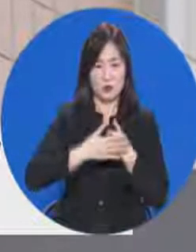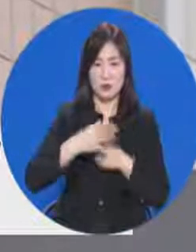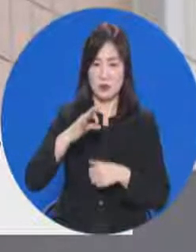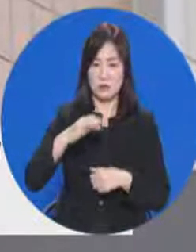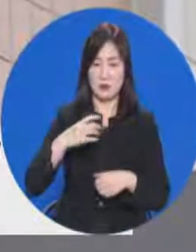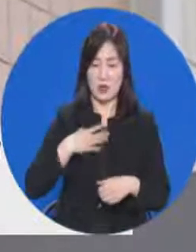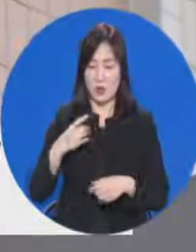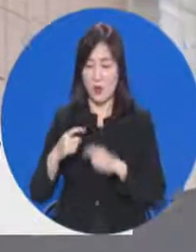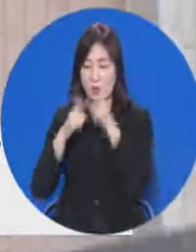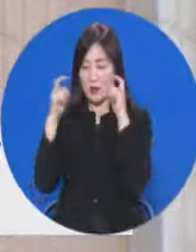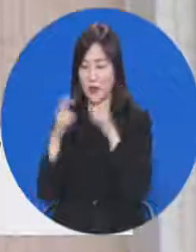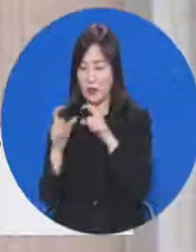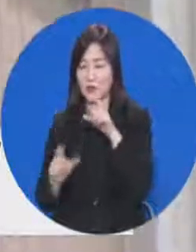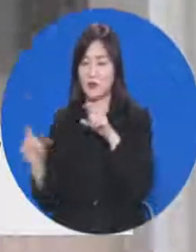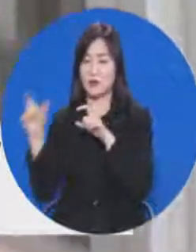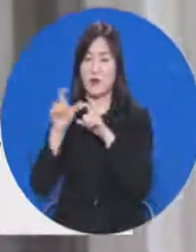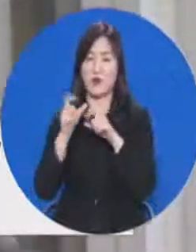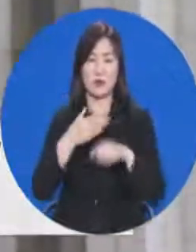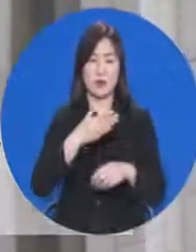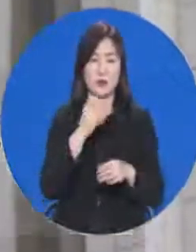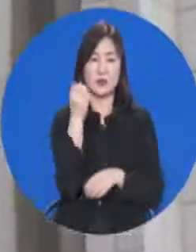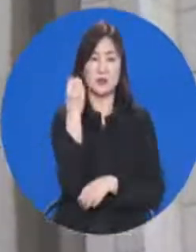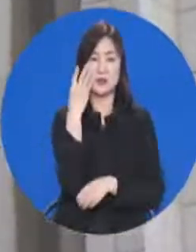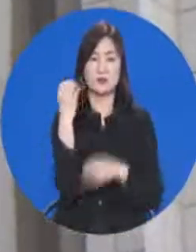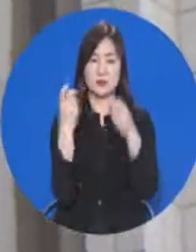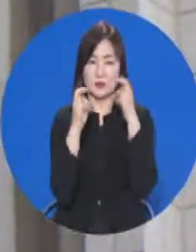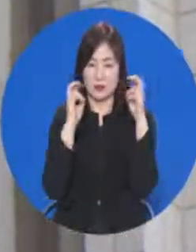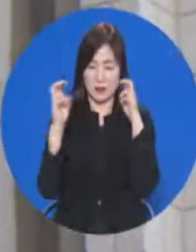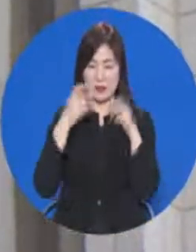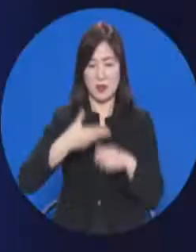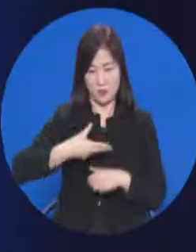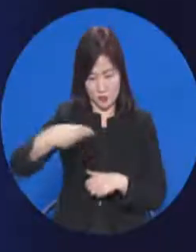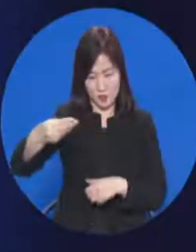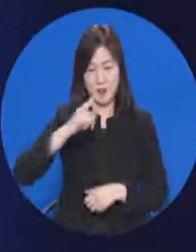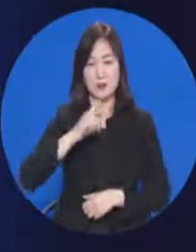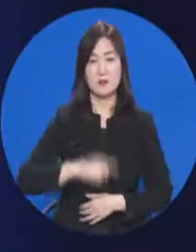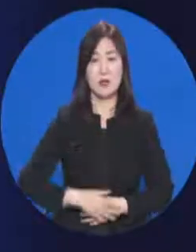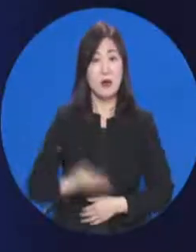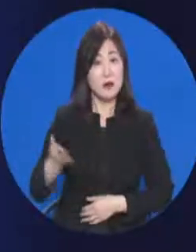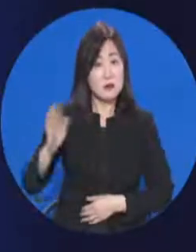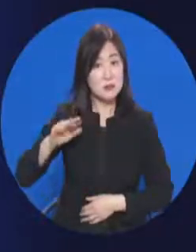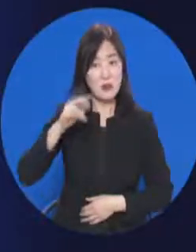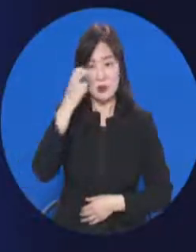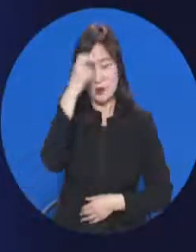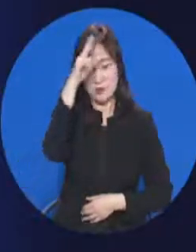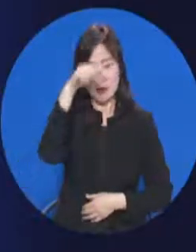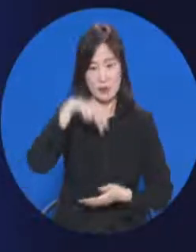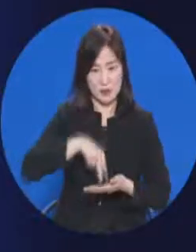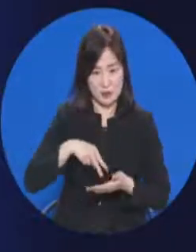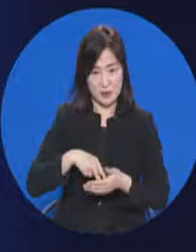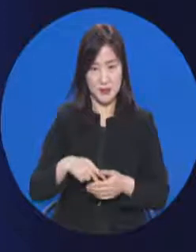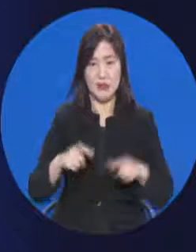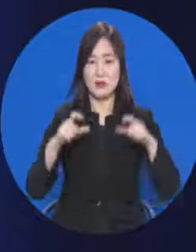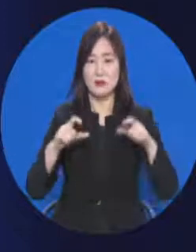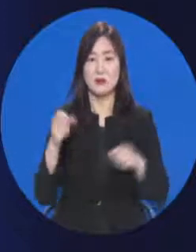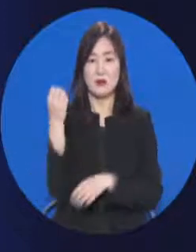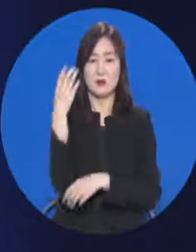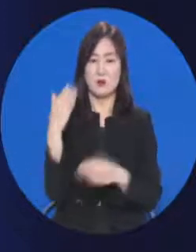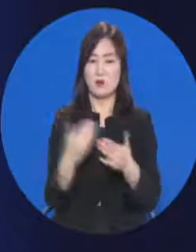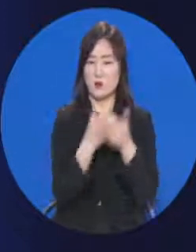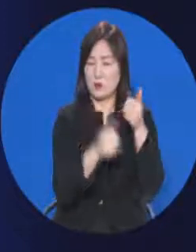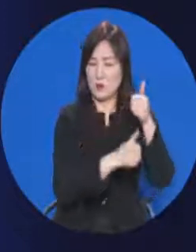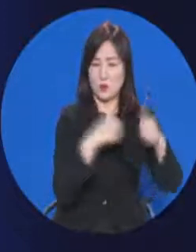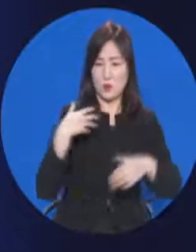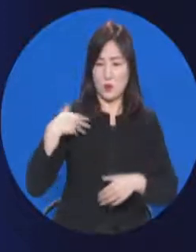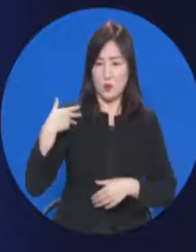더해 신문사에 빌려주는 일이 많았다고 해명했습니다. 그러나 검찰은 지역신문발전위원회도 모르게 허석